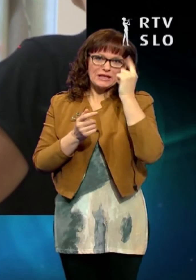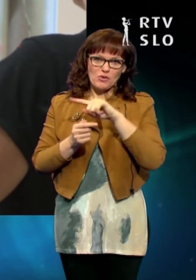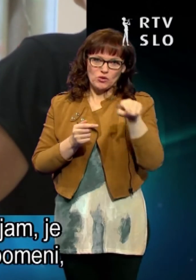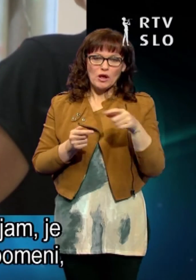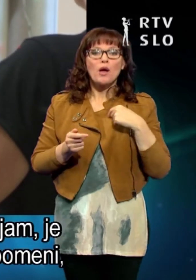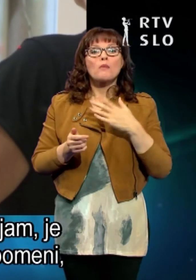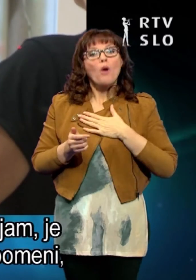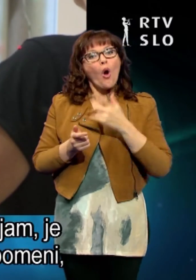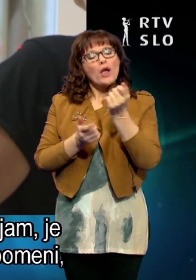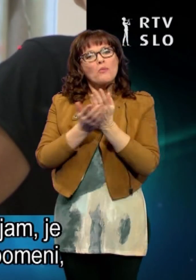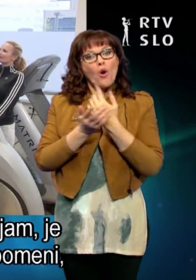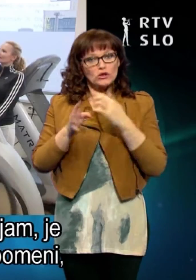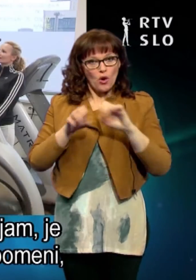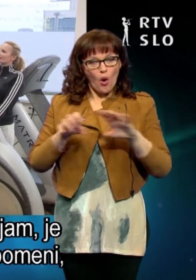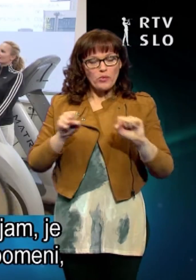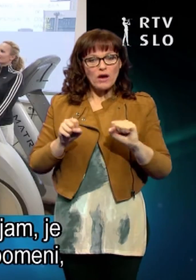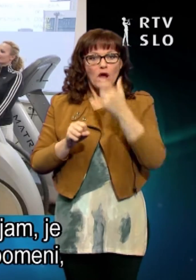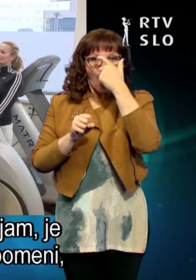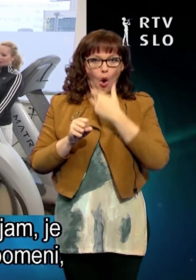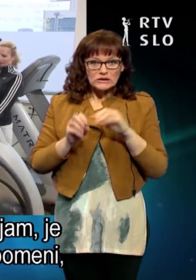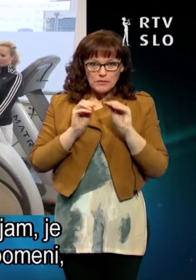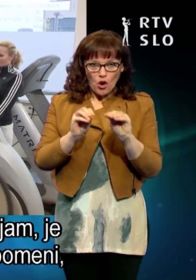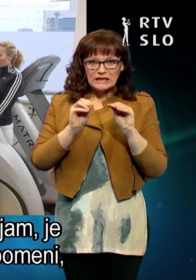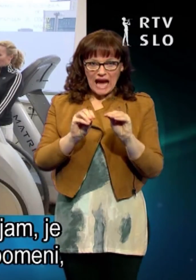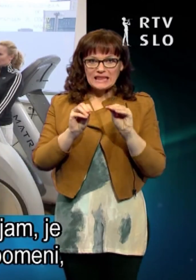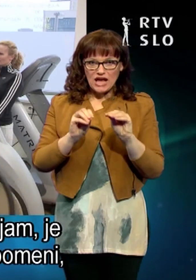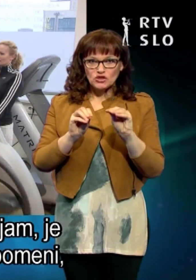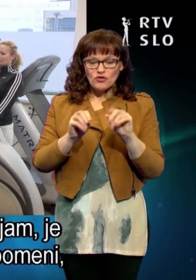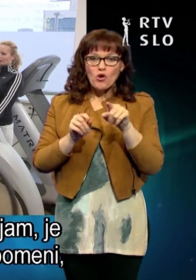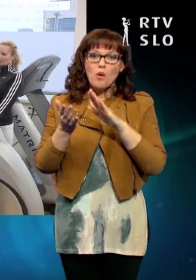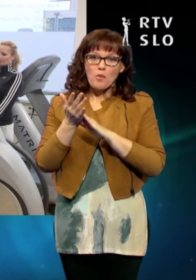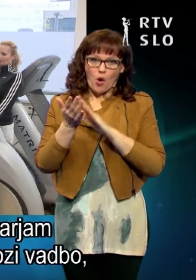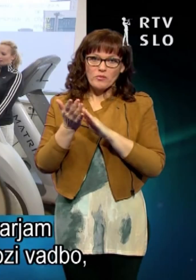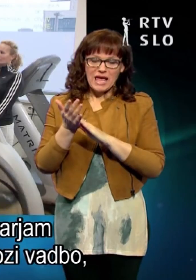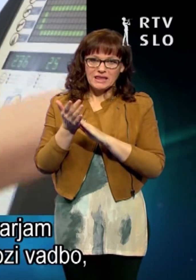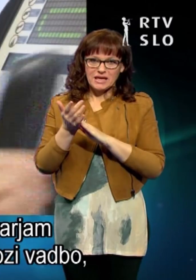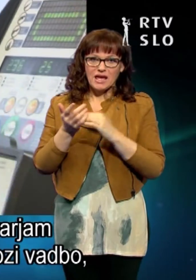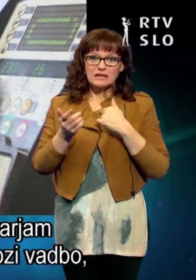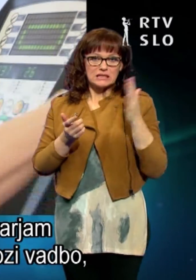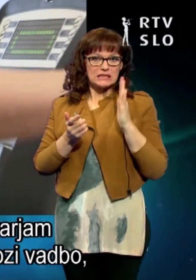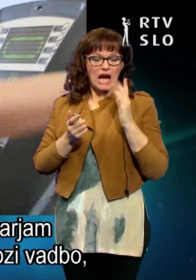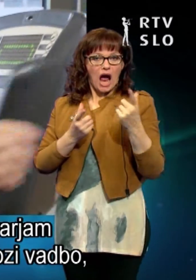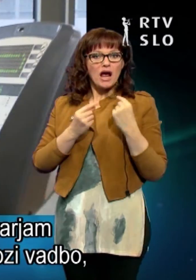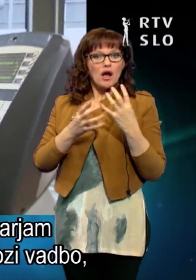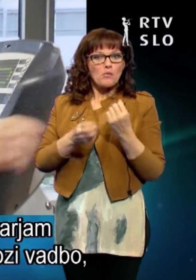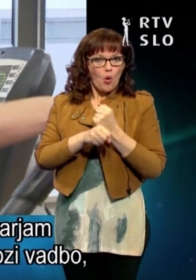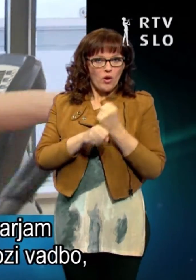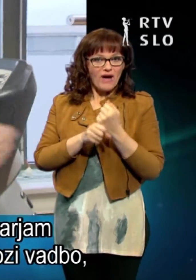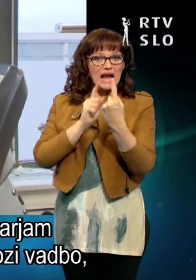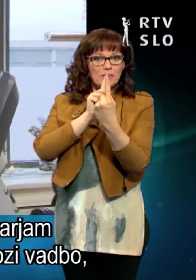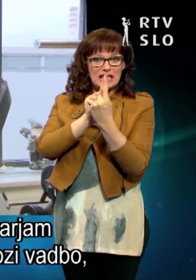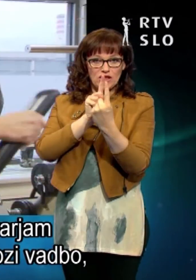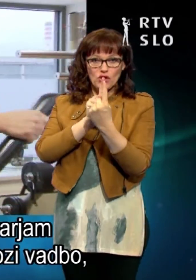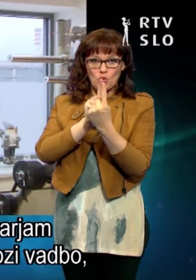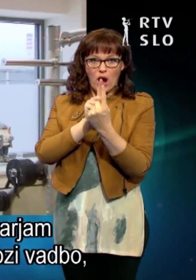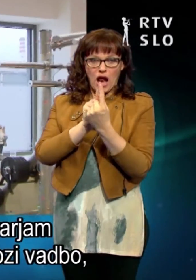Moj poklic, ki ga opravljam, je osebno trenerstvo. To pomeni, da se s strankami ukvarjam